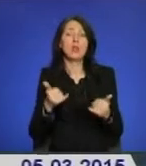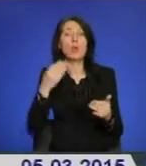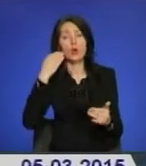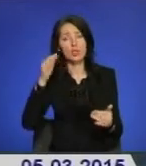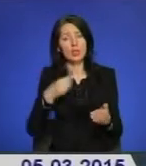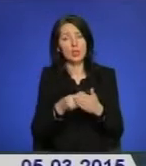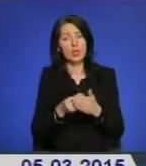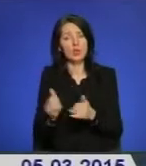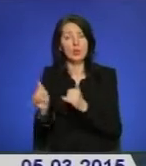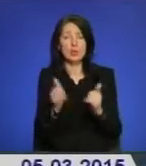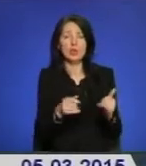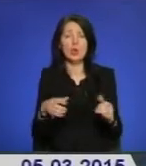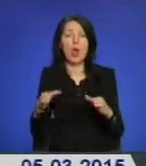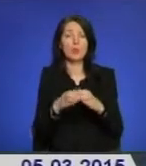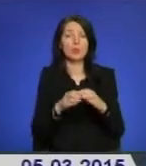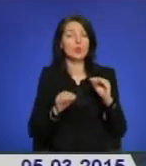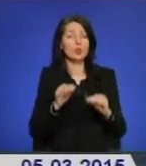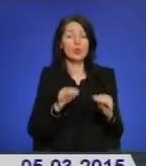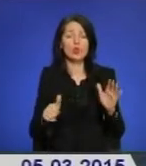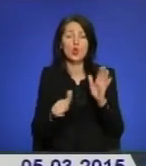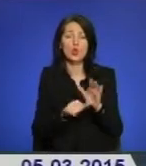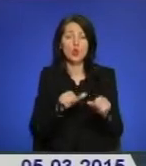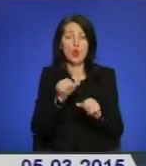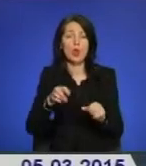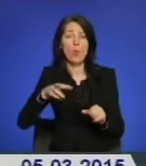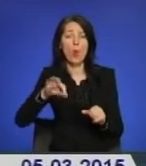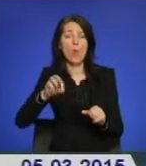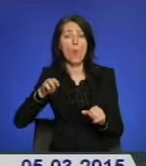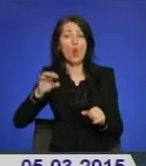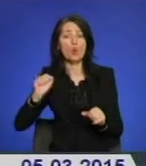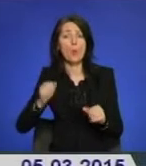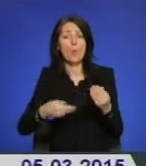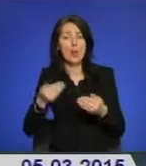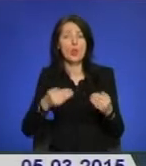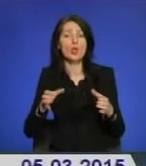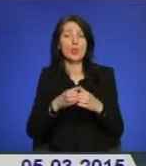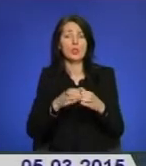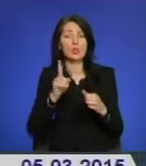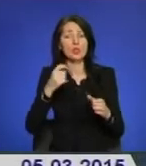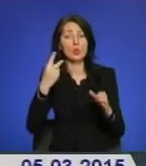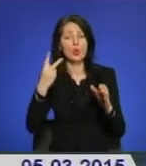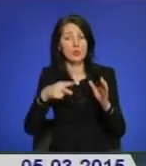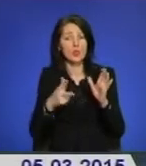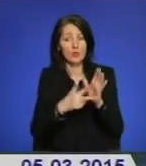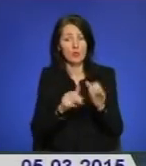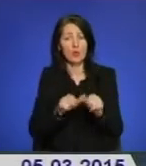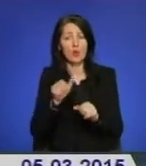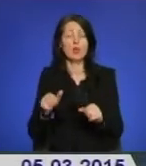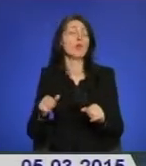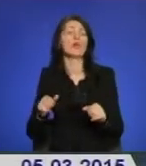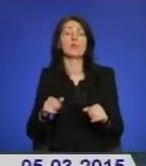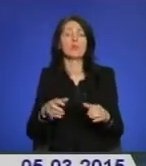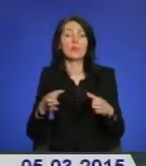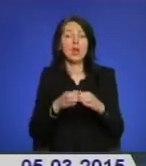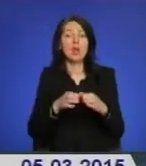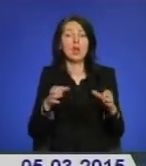забезпечення особового складу шостого окремого мотопіхотного батальйону 128ї окремої механізованої бригади батальйон